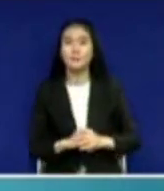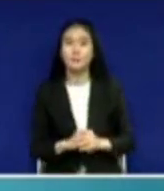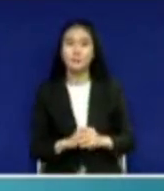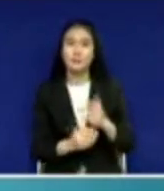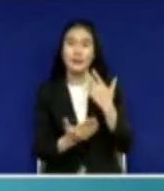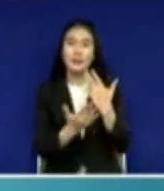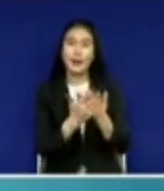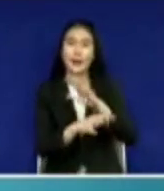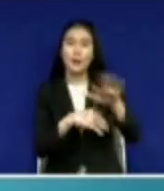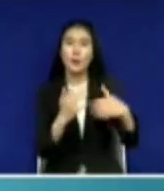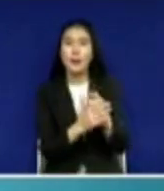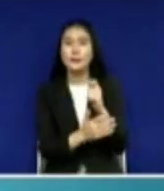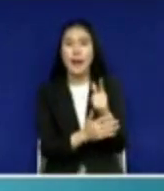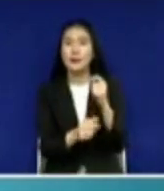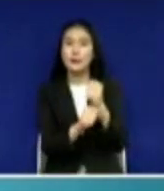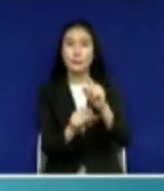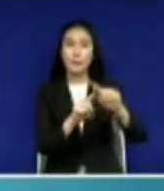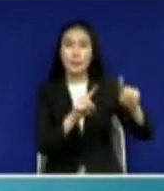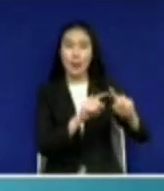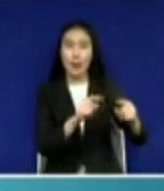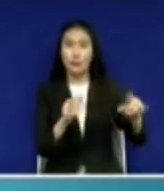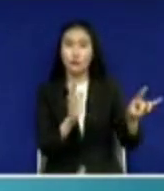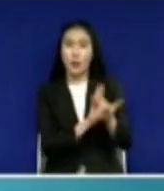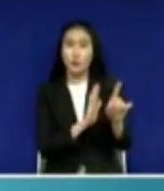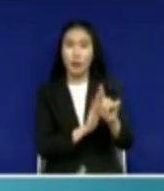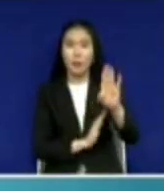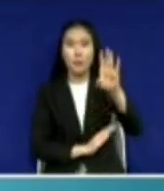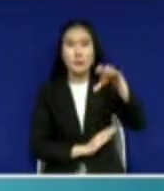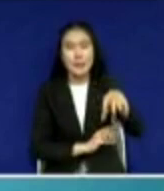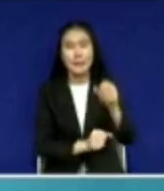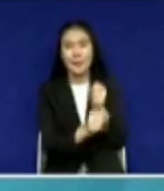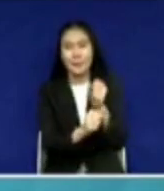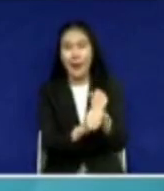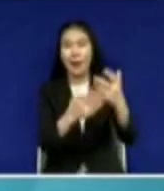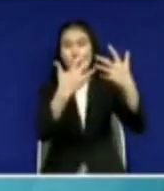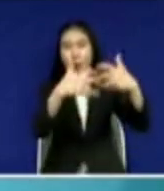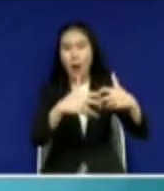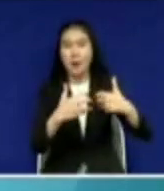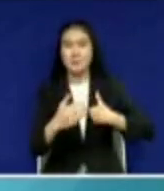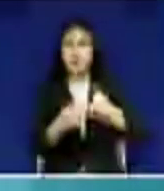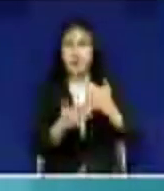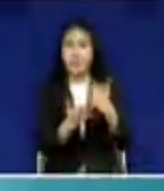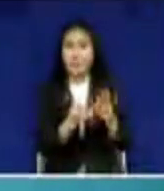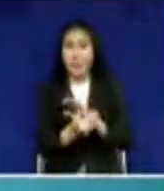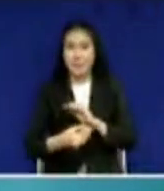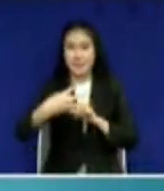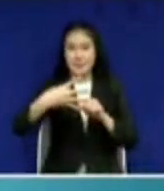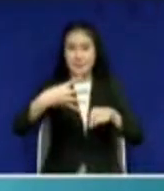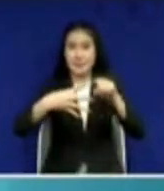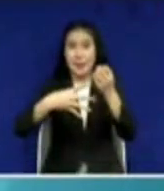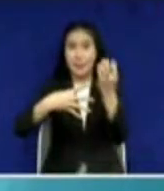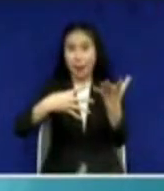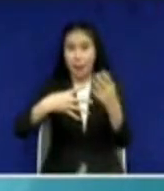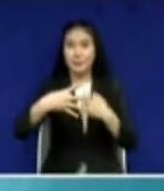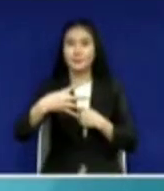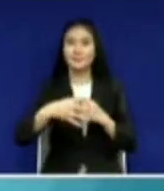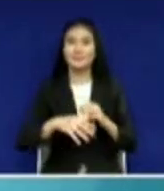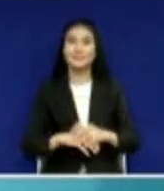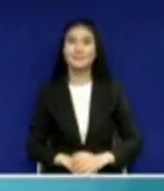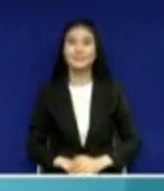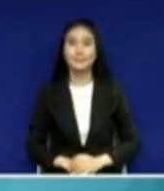วไปสุดท้ายที่พนักงานบริษัทหรือว่าโรงงานค่ะอันนี้คือ4อันดับแรกที่พบมากที่สุดค่ะ